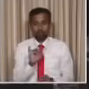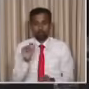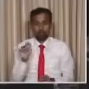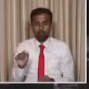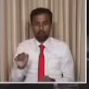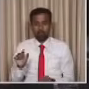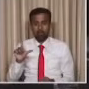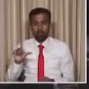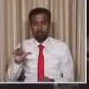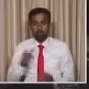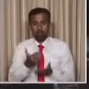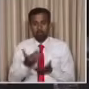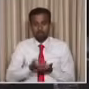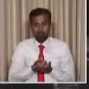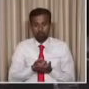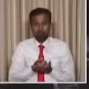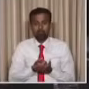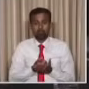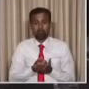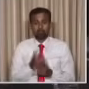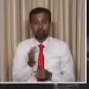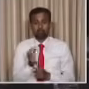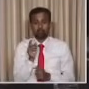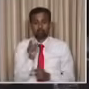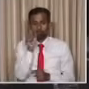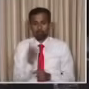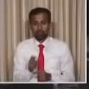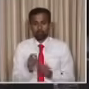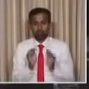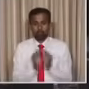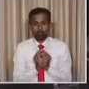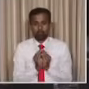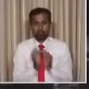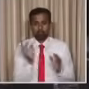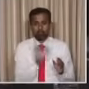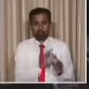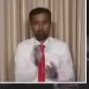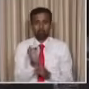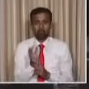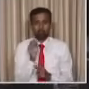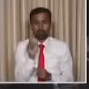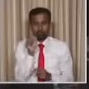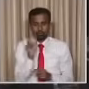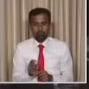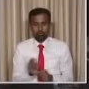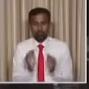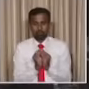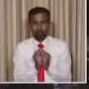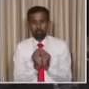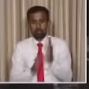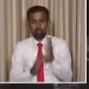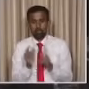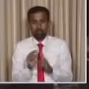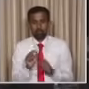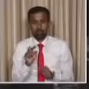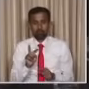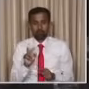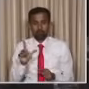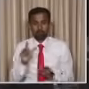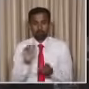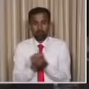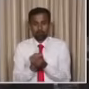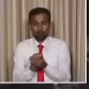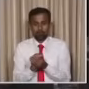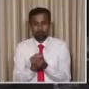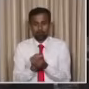66.7% वेंकरगन तीयन्ने जनाधिपतिवर्याट पोहट्टुव पत् करपु जनाधिपतिवर्या पोहट्टुवे अमतिवरु 27 देनेक् इन्नवा हैबै